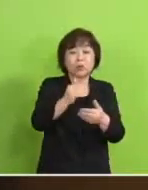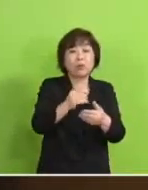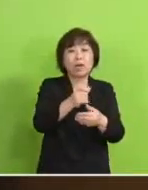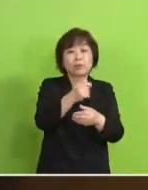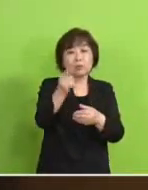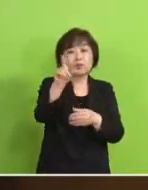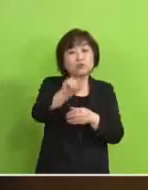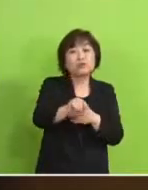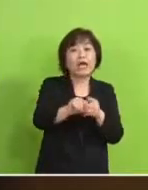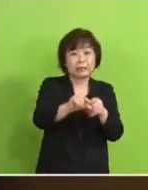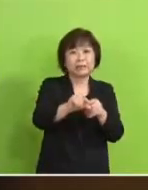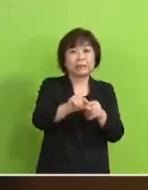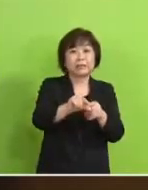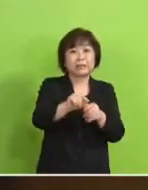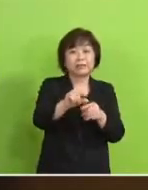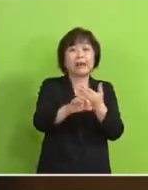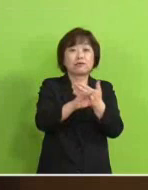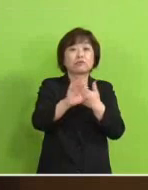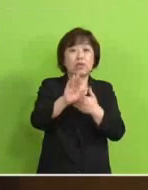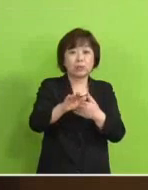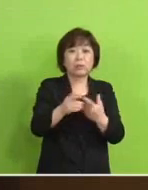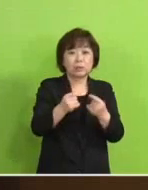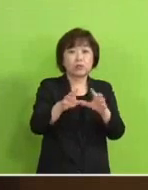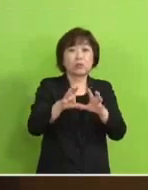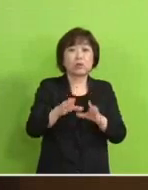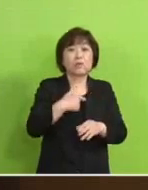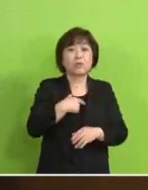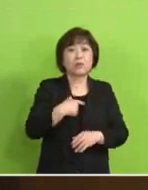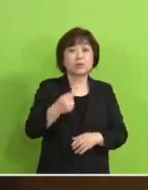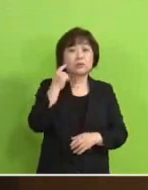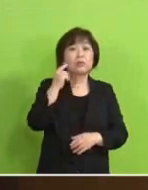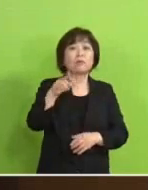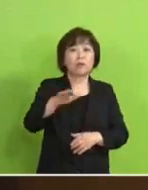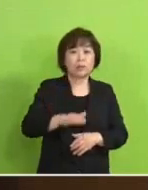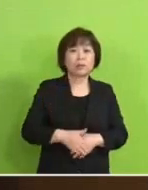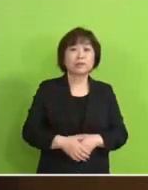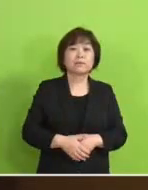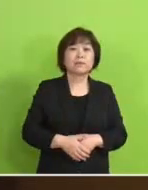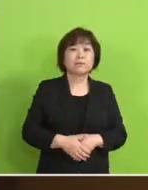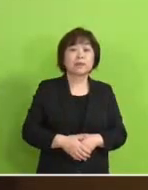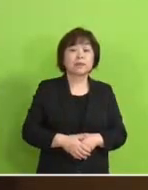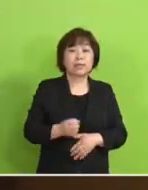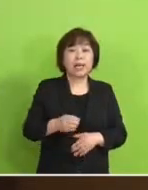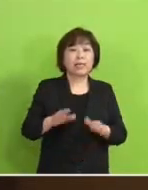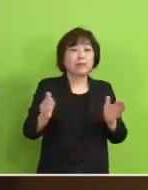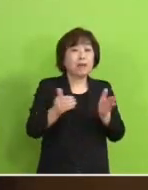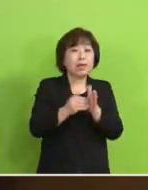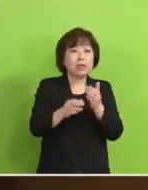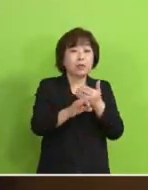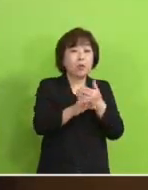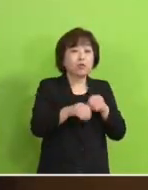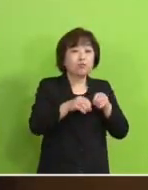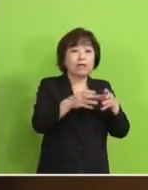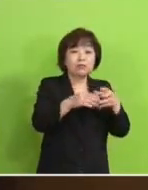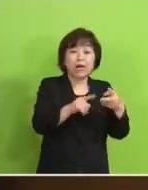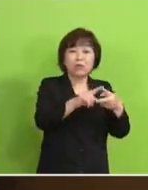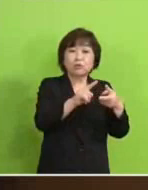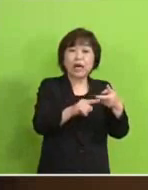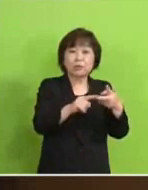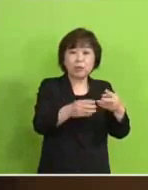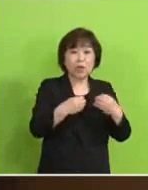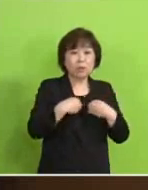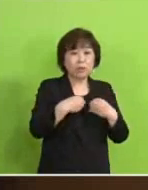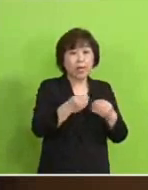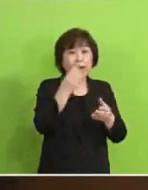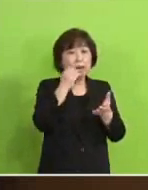極めて少ないケースでございます。そこは受け止めていただきたいと思います。そして既存のクラスター2つで陽性が確